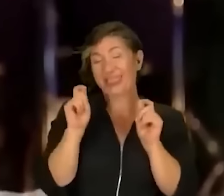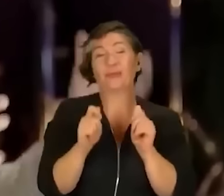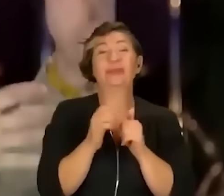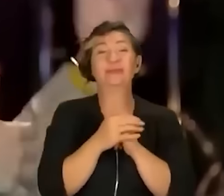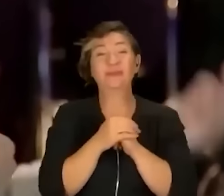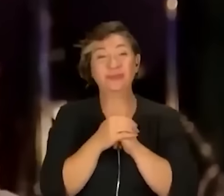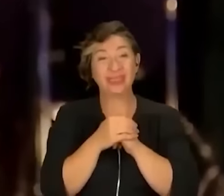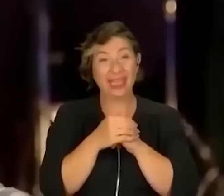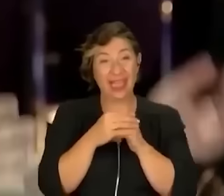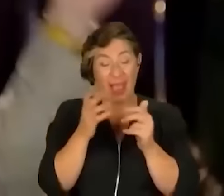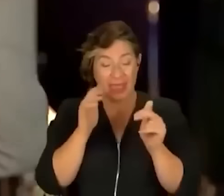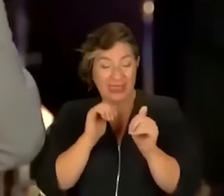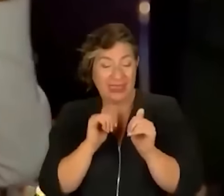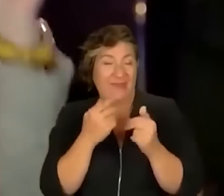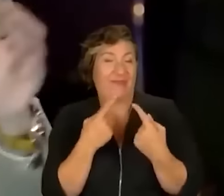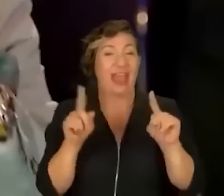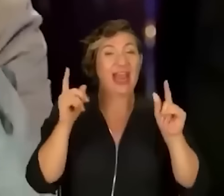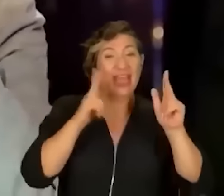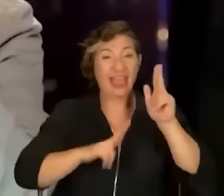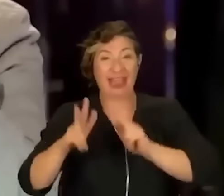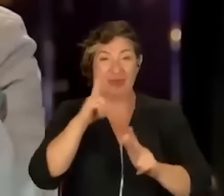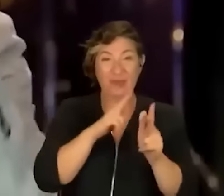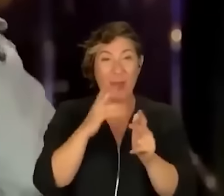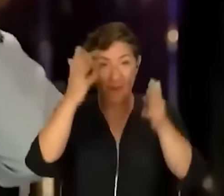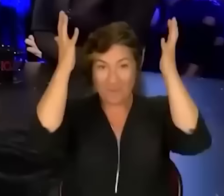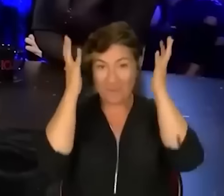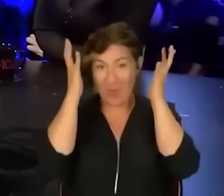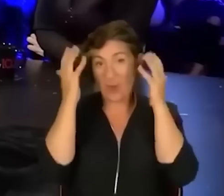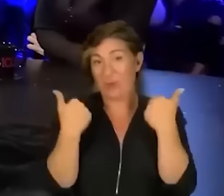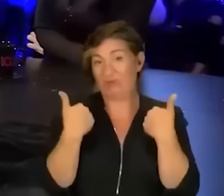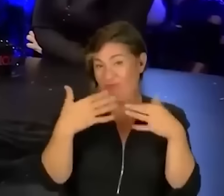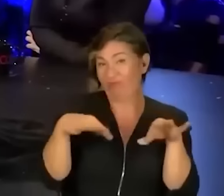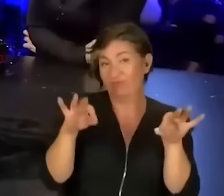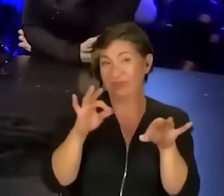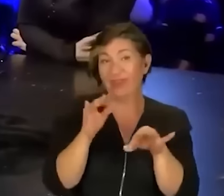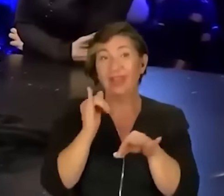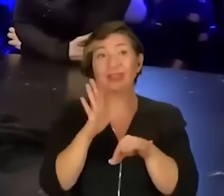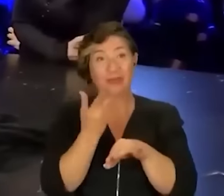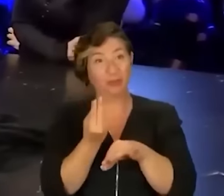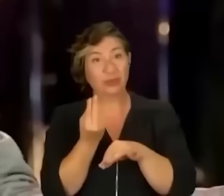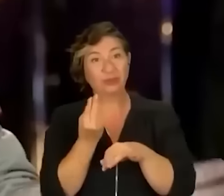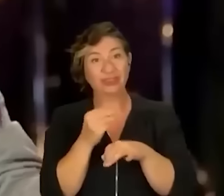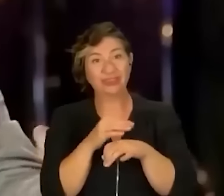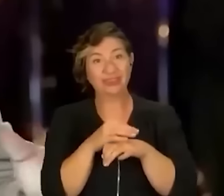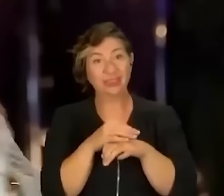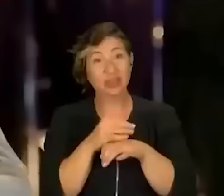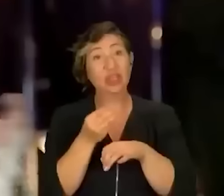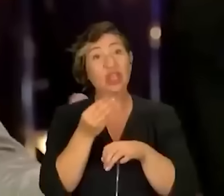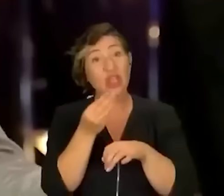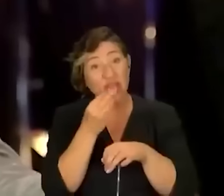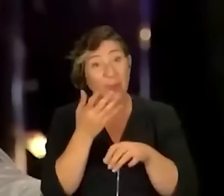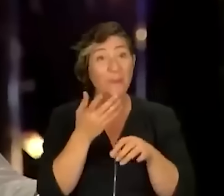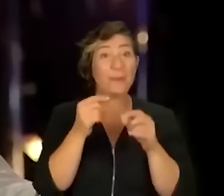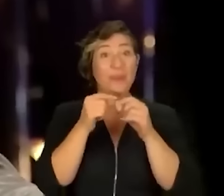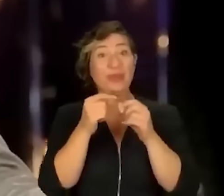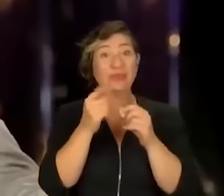yaptım. Çok. Casual giyindim bugün. Aynı zamanda casual peruklarla. Fena değil ha. Vallahi böyle de güzel oldu. Yersen Brad